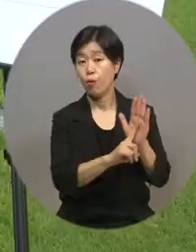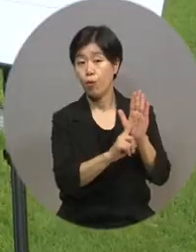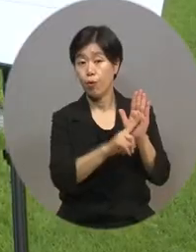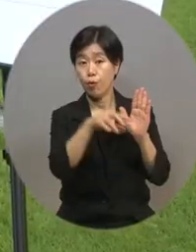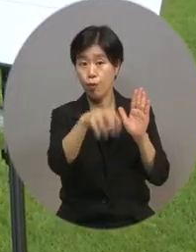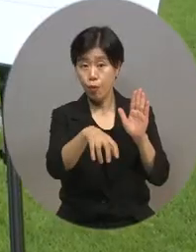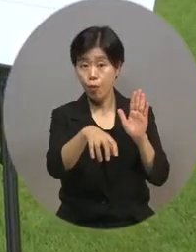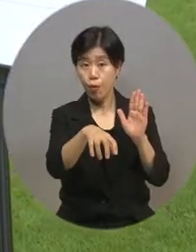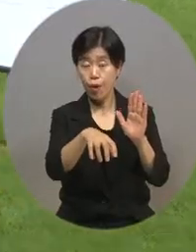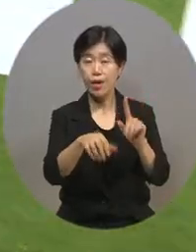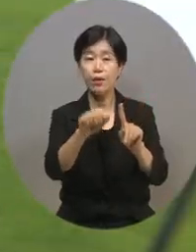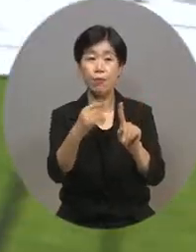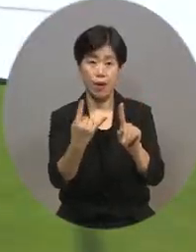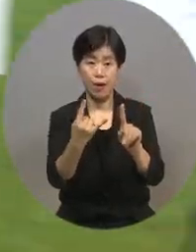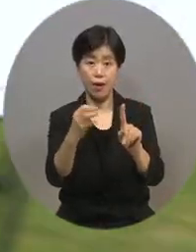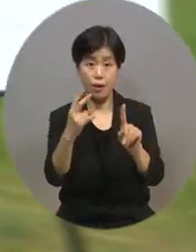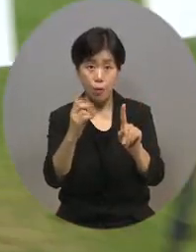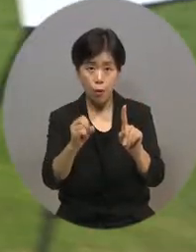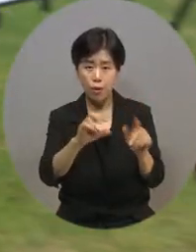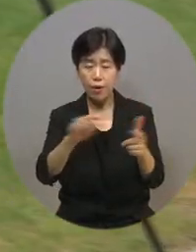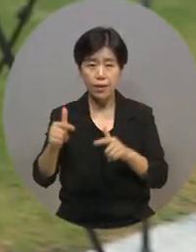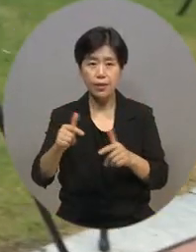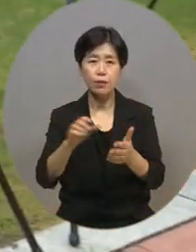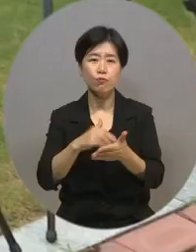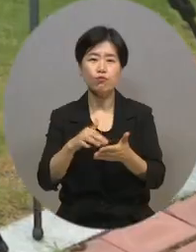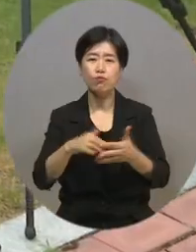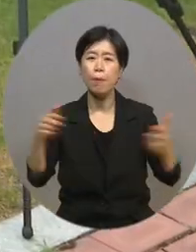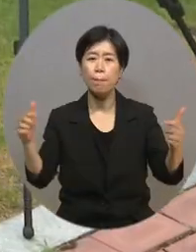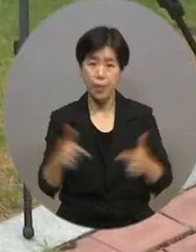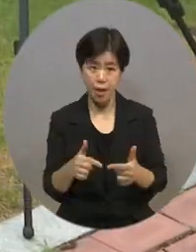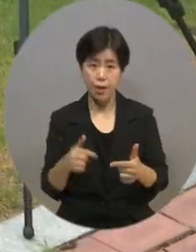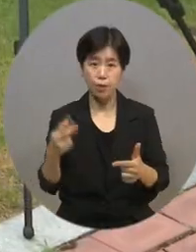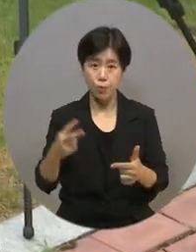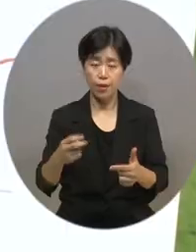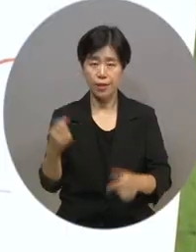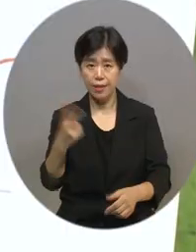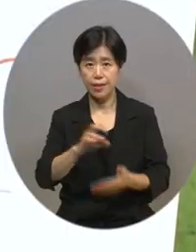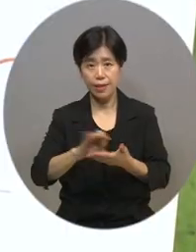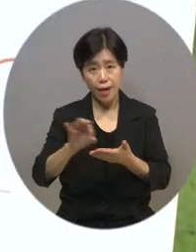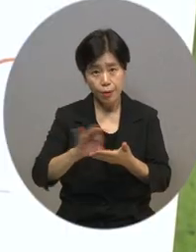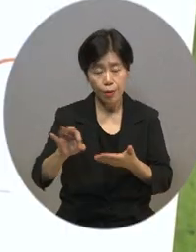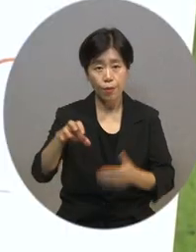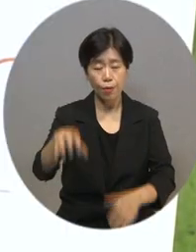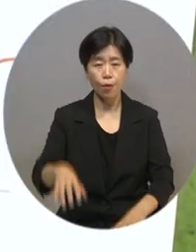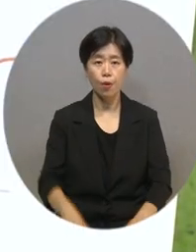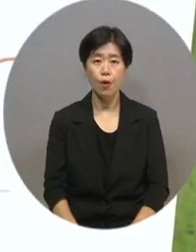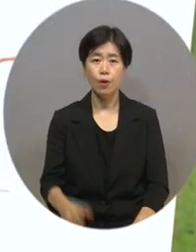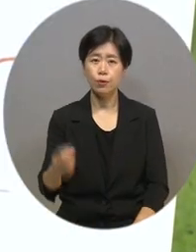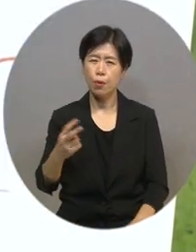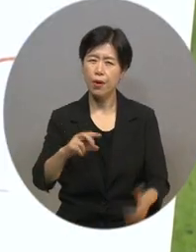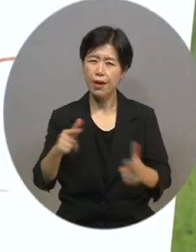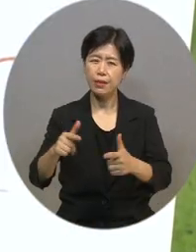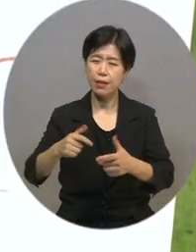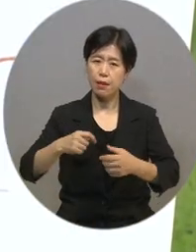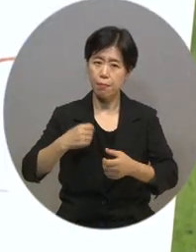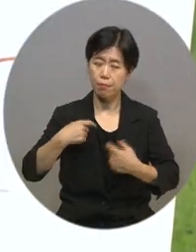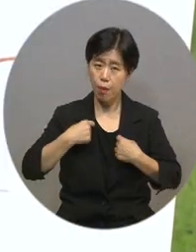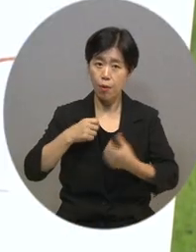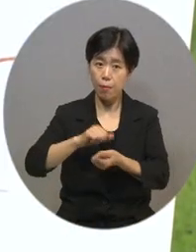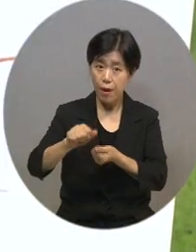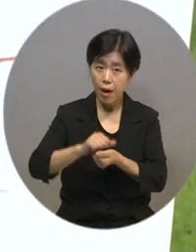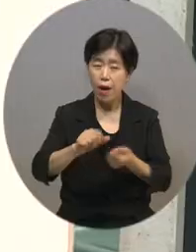부스에서는 일회용품 감축 및 분리배출 안내, 재활용 놀이터, 세제 리필 스테이션,